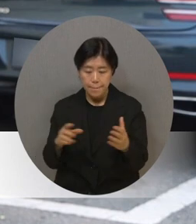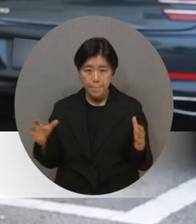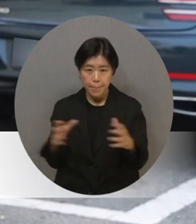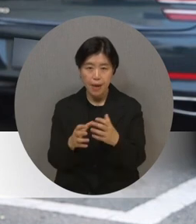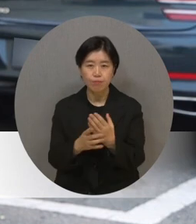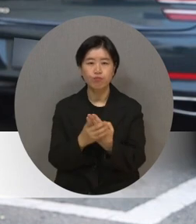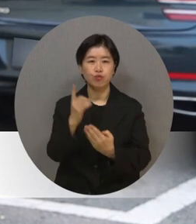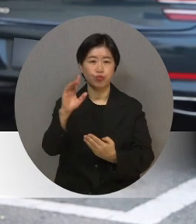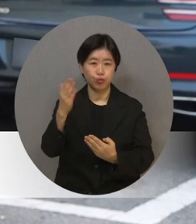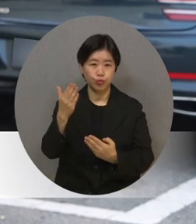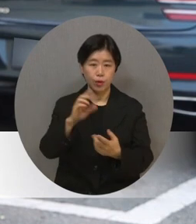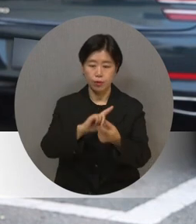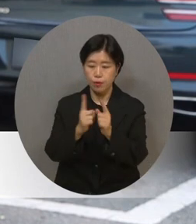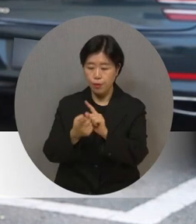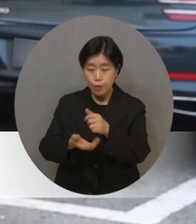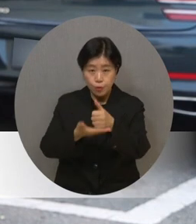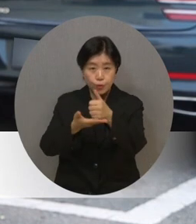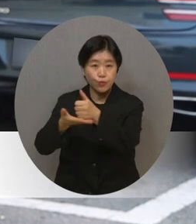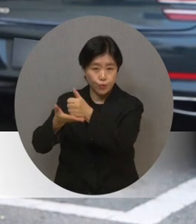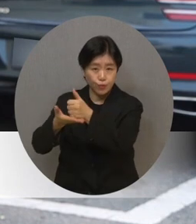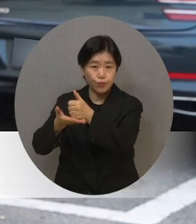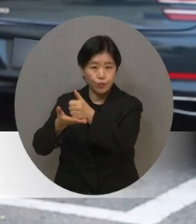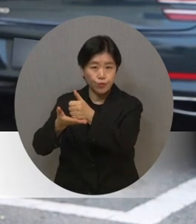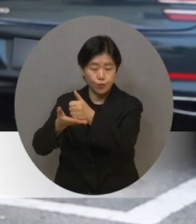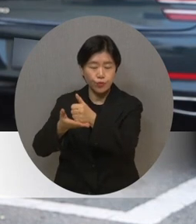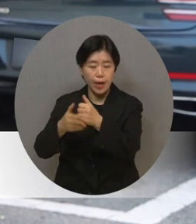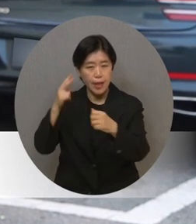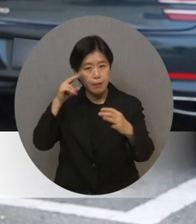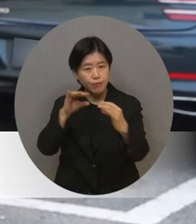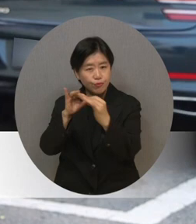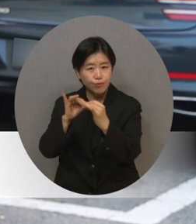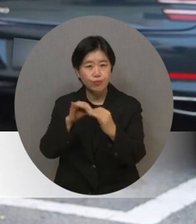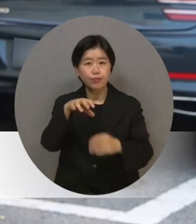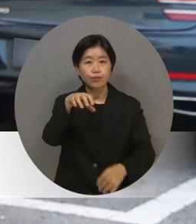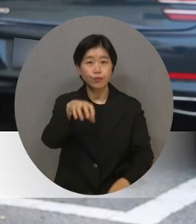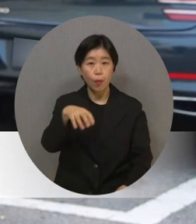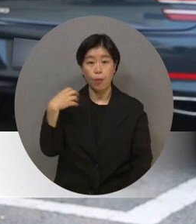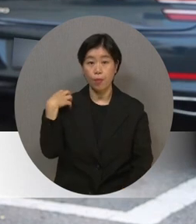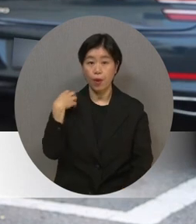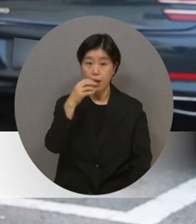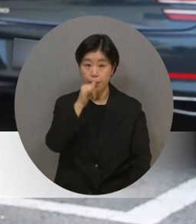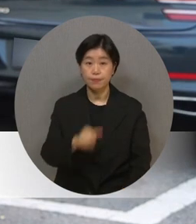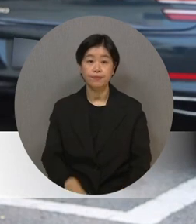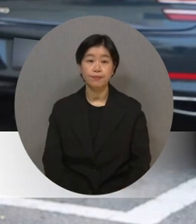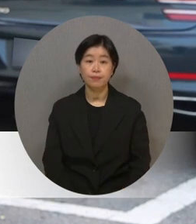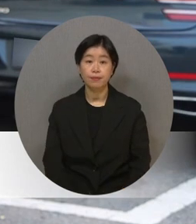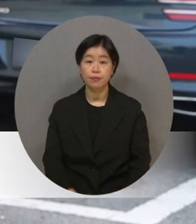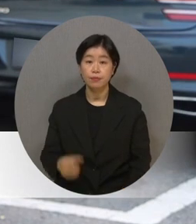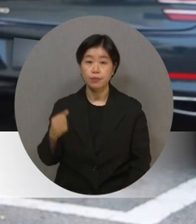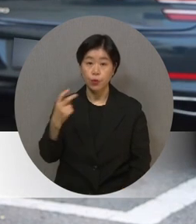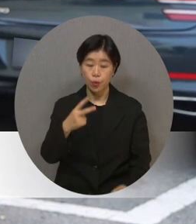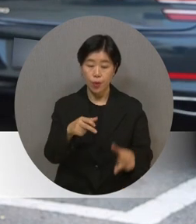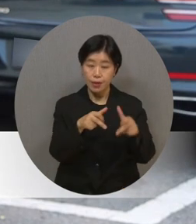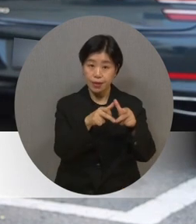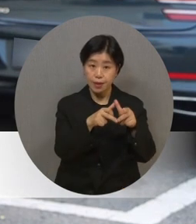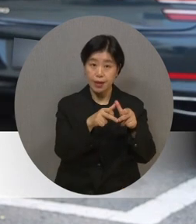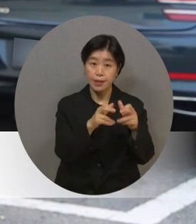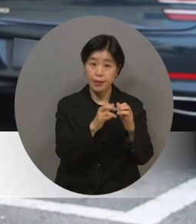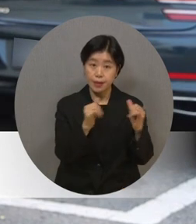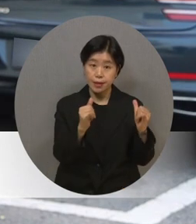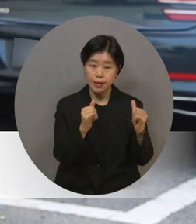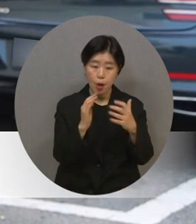서로를 존중하고 소통하는 화합의 장으로서 역할을 하고 있습니다. 이와 함께 장애인 동거 부부의